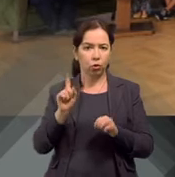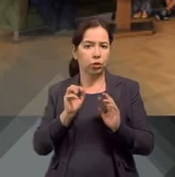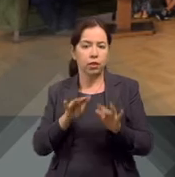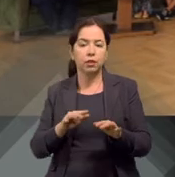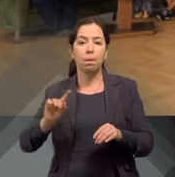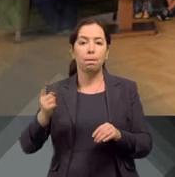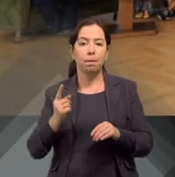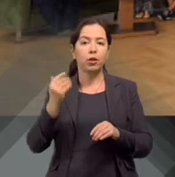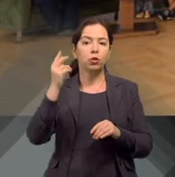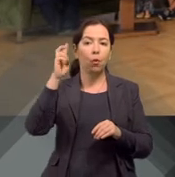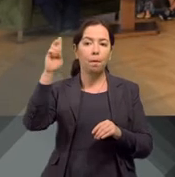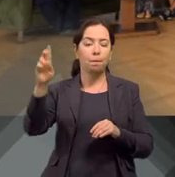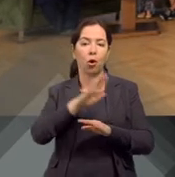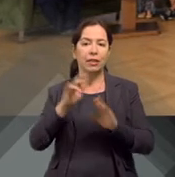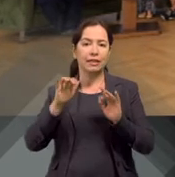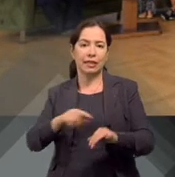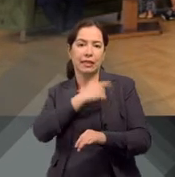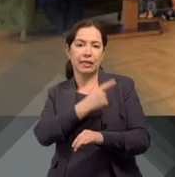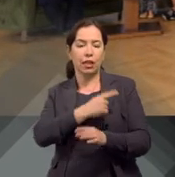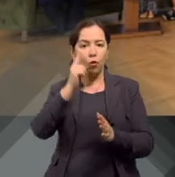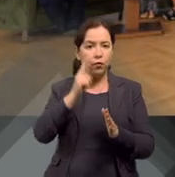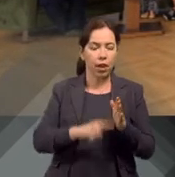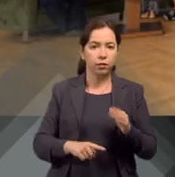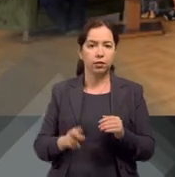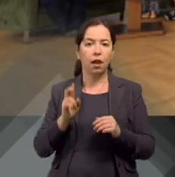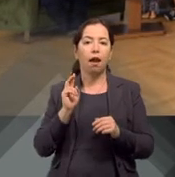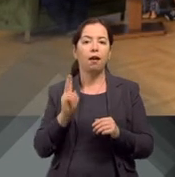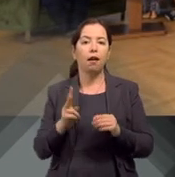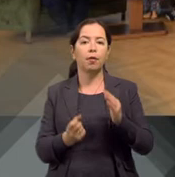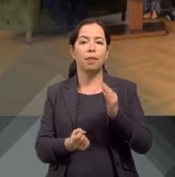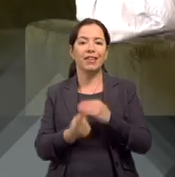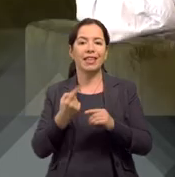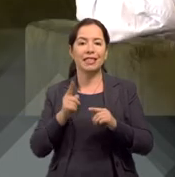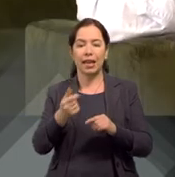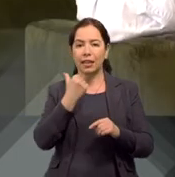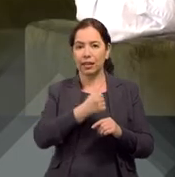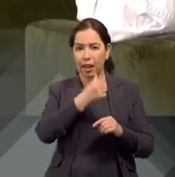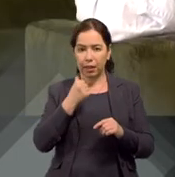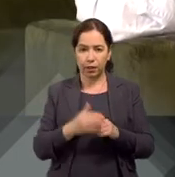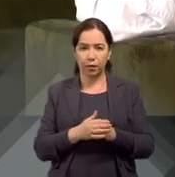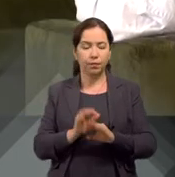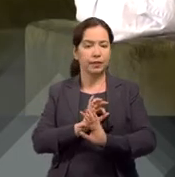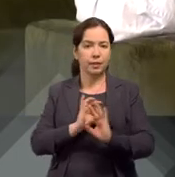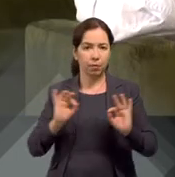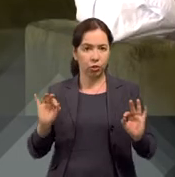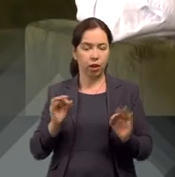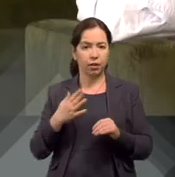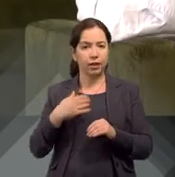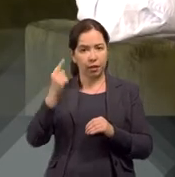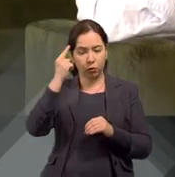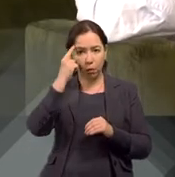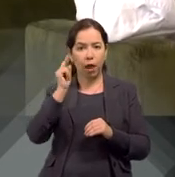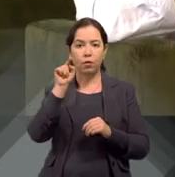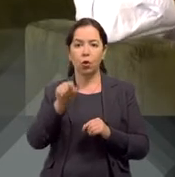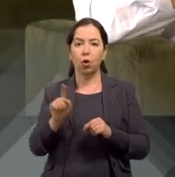Почему он не действует силой, уверенностью? А каким образом появляется эта тайна? Совершенно замечательно, мне кажется,